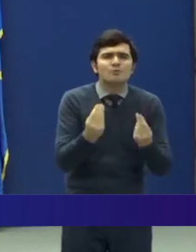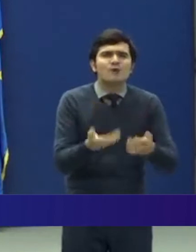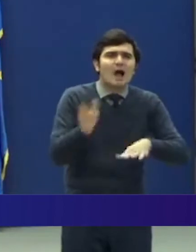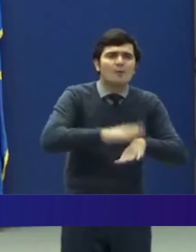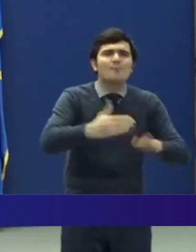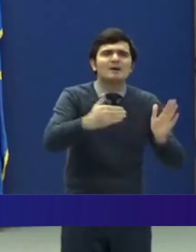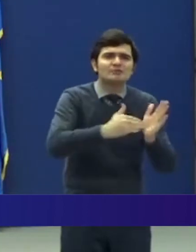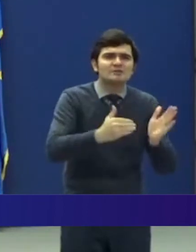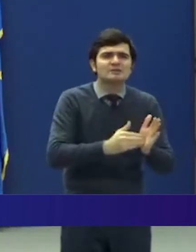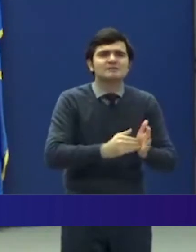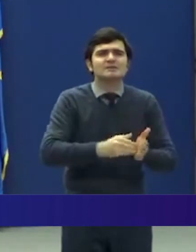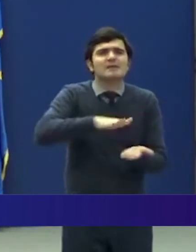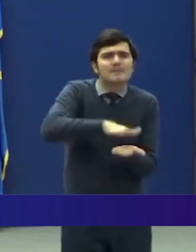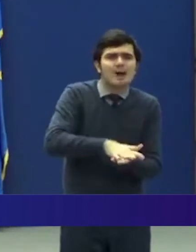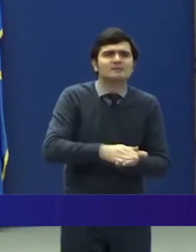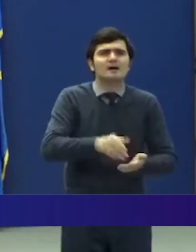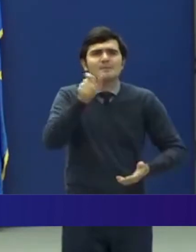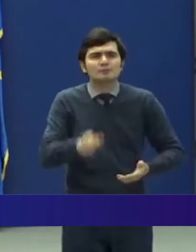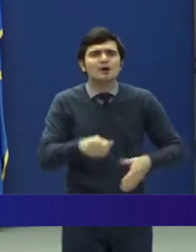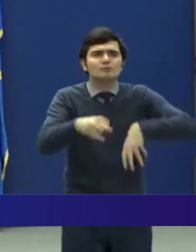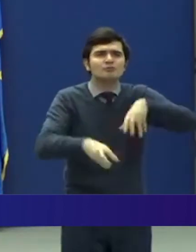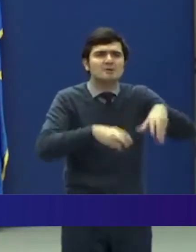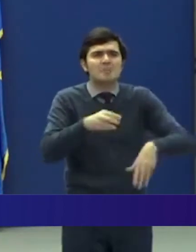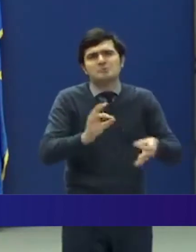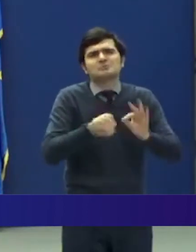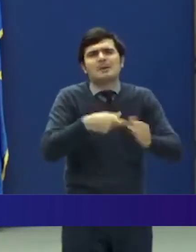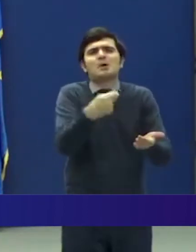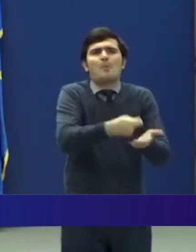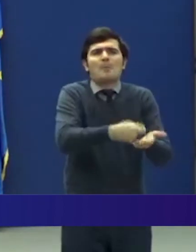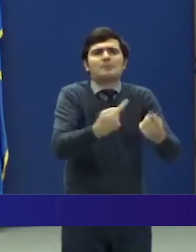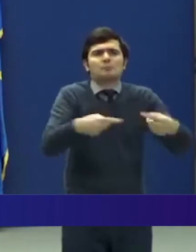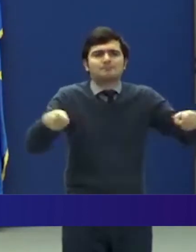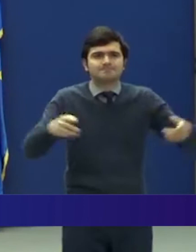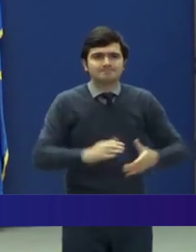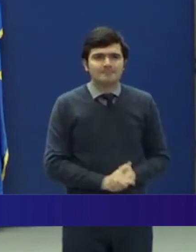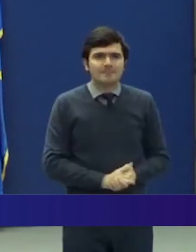de bază ale persoanelor și animalelor de companie sau domestice.